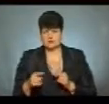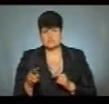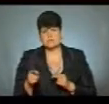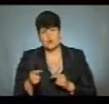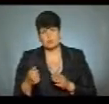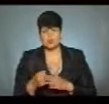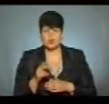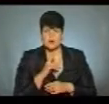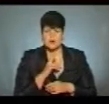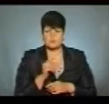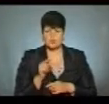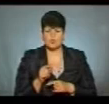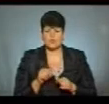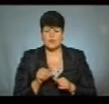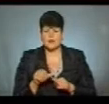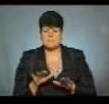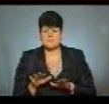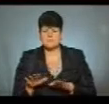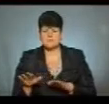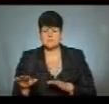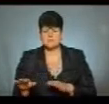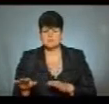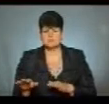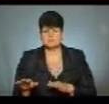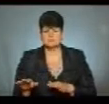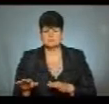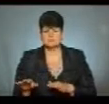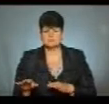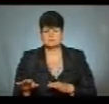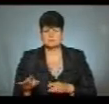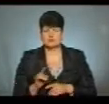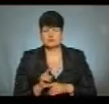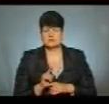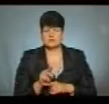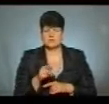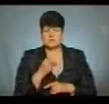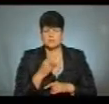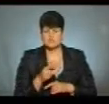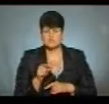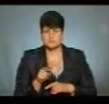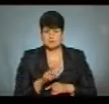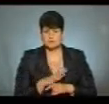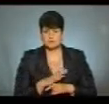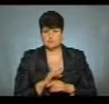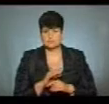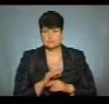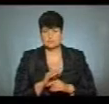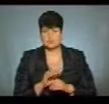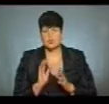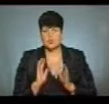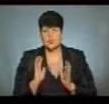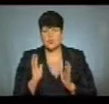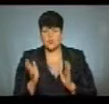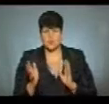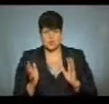Кременця, то деякі місця там, ну, по стандарту в них передбачається, щоб там були встановлені бар'єрні огородження. Я